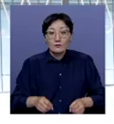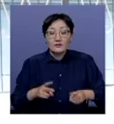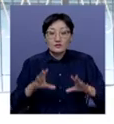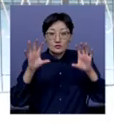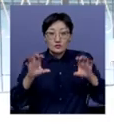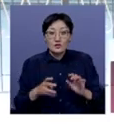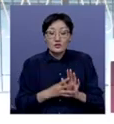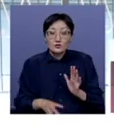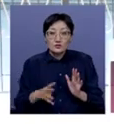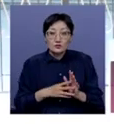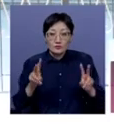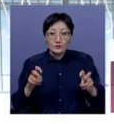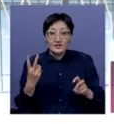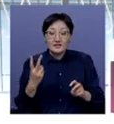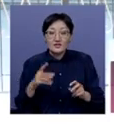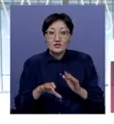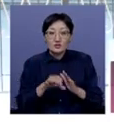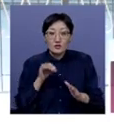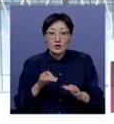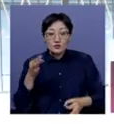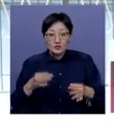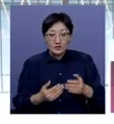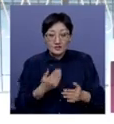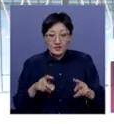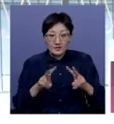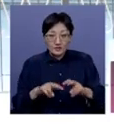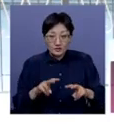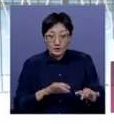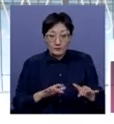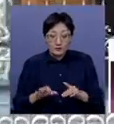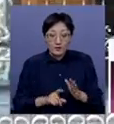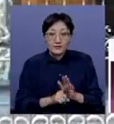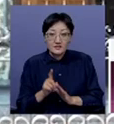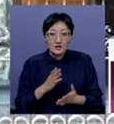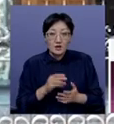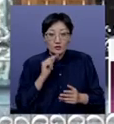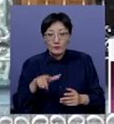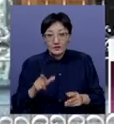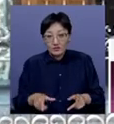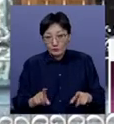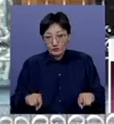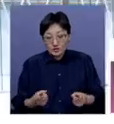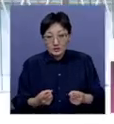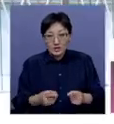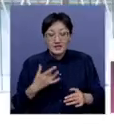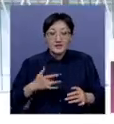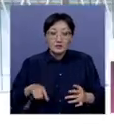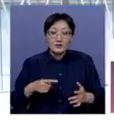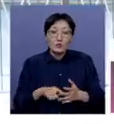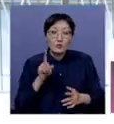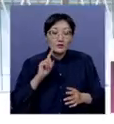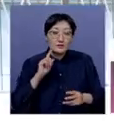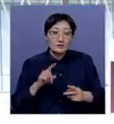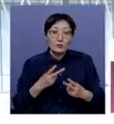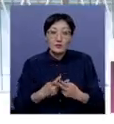кодексінің 99-ші бабы 2-ші бөлімімен сотқа дейінгі тергеу амалдары басталды. Күдікті ұсталып, Тараз қаласының уақытша